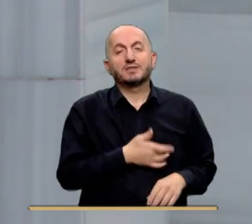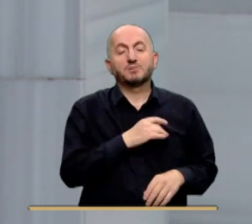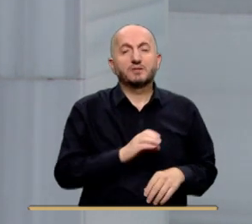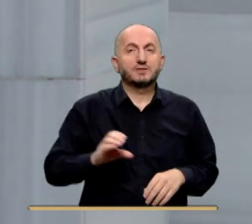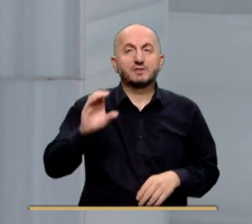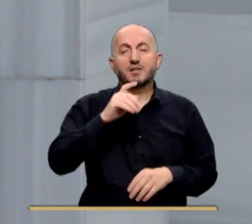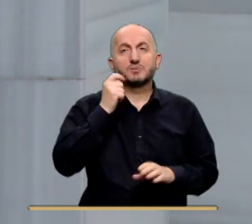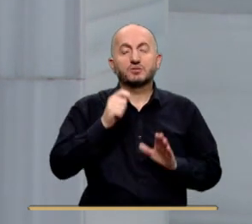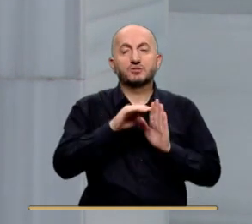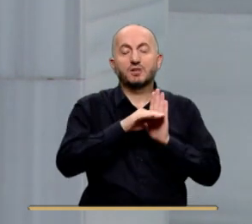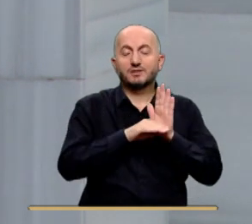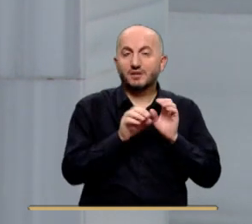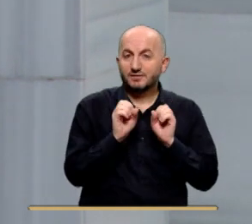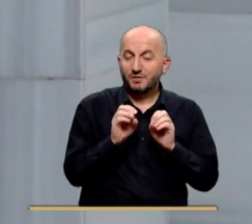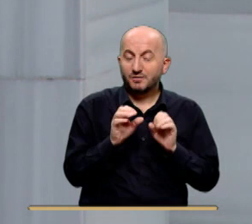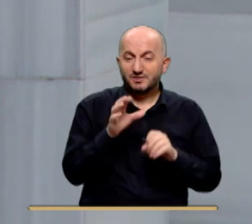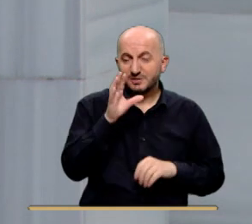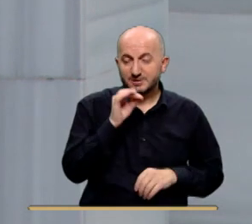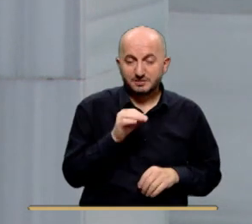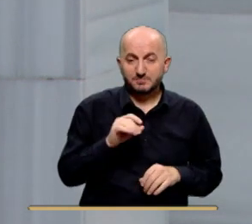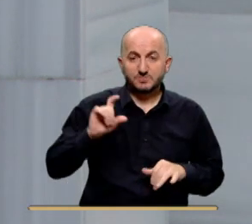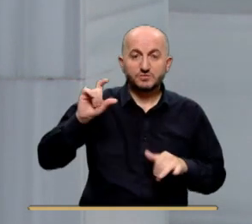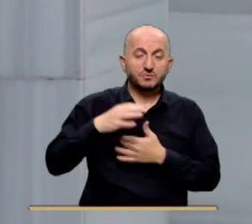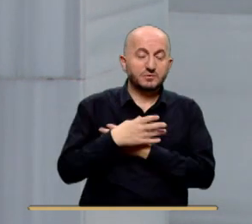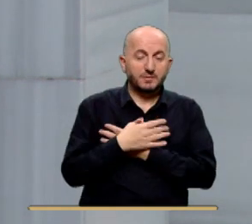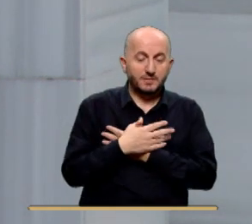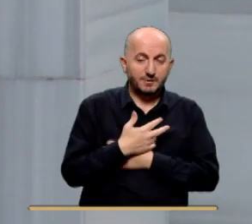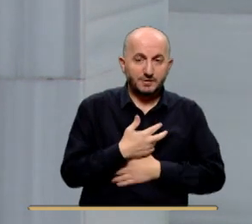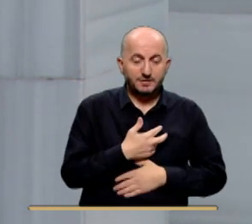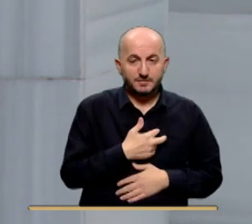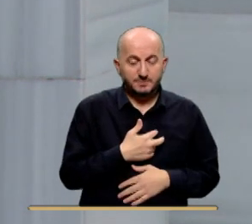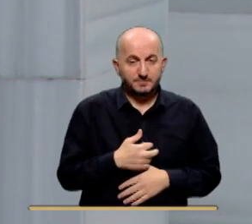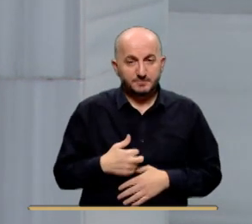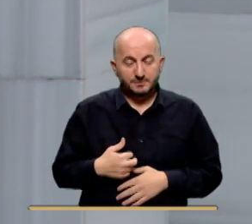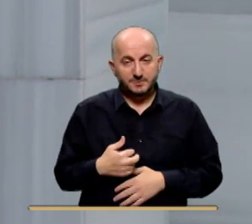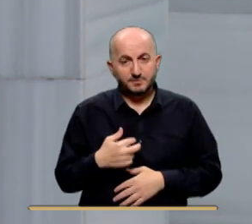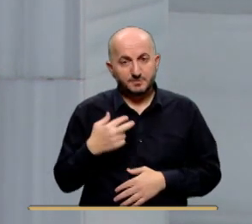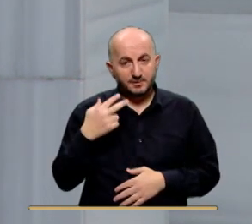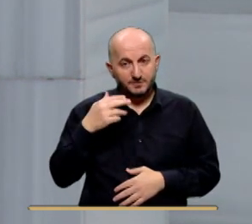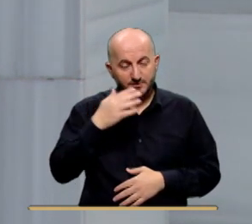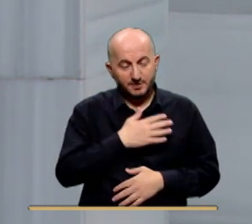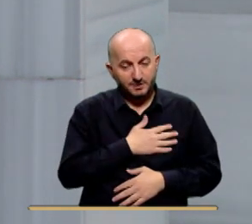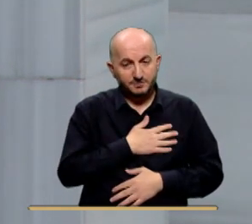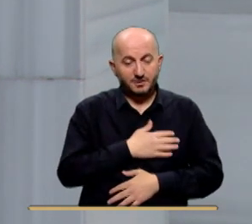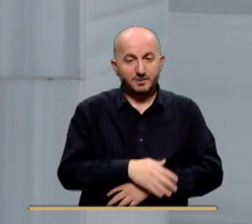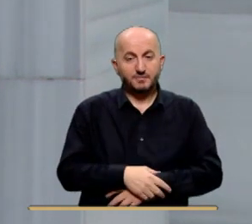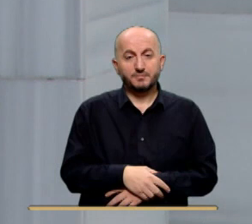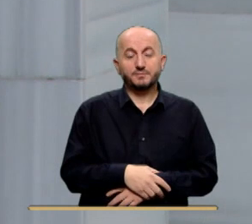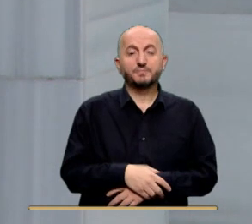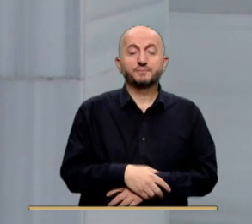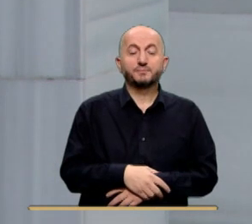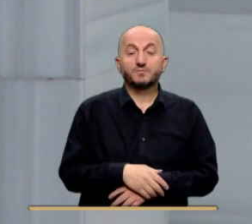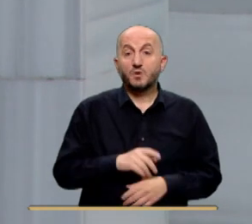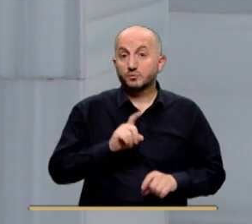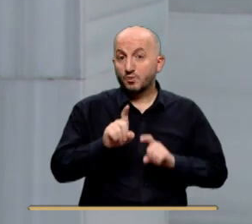İslam'ın şartlarını öğretiyor ki Cebrail de Peygamberimiz aleyhissalatü vesselama Dıhyetül Kelbi isimli sahabe suretinde gelip